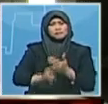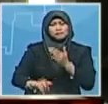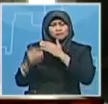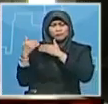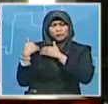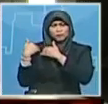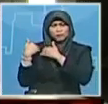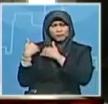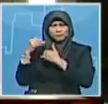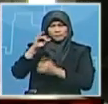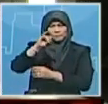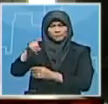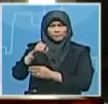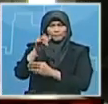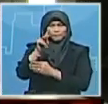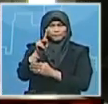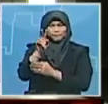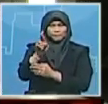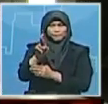antara